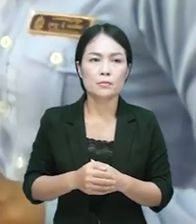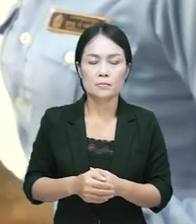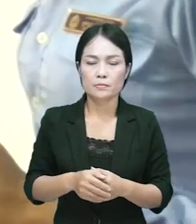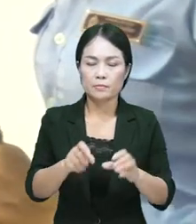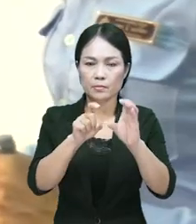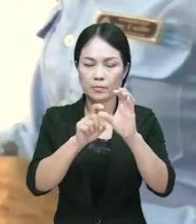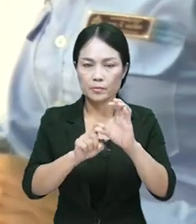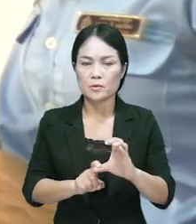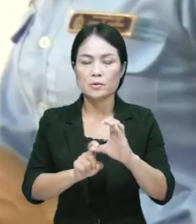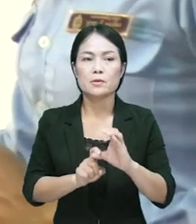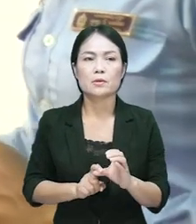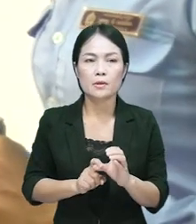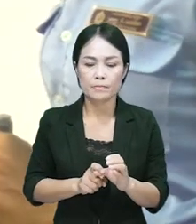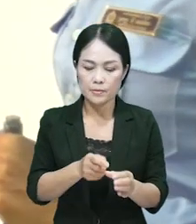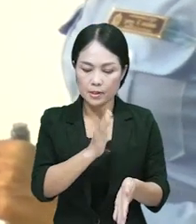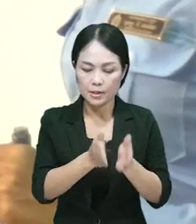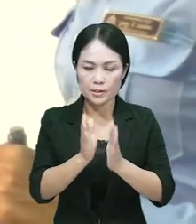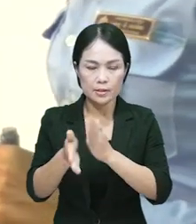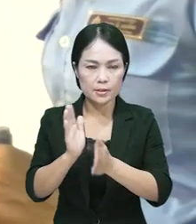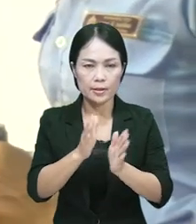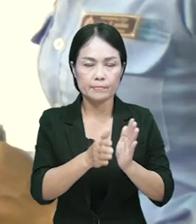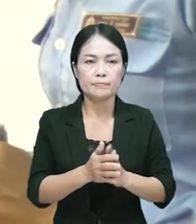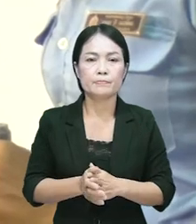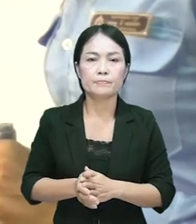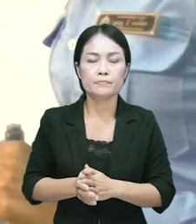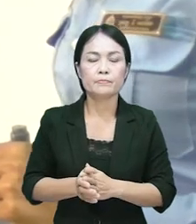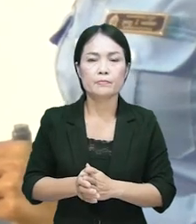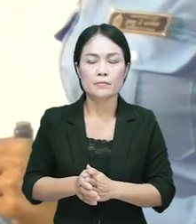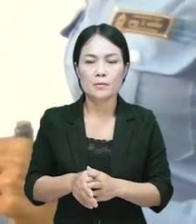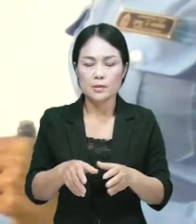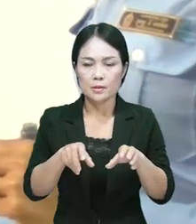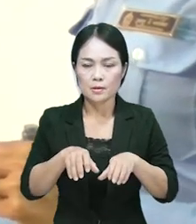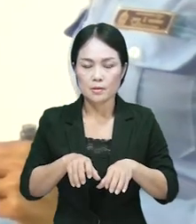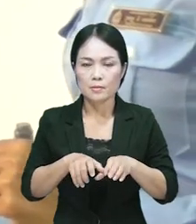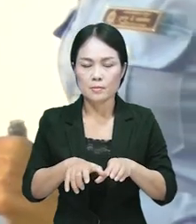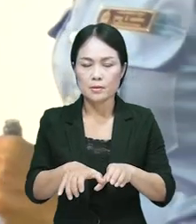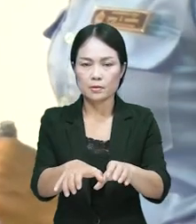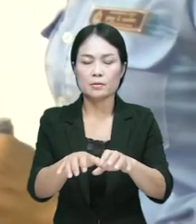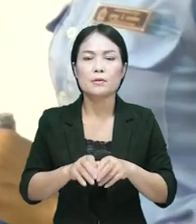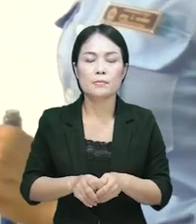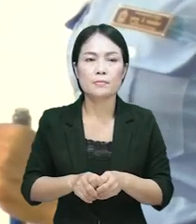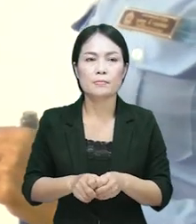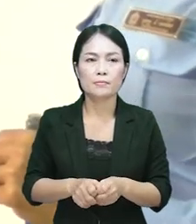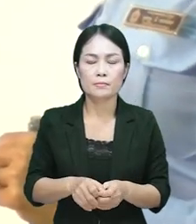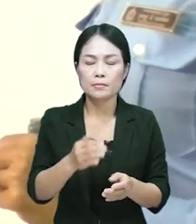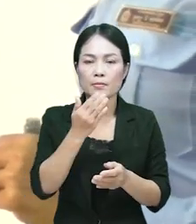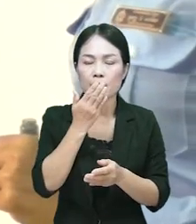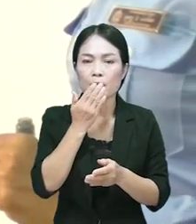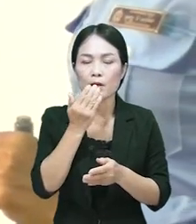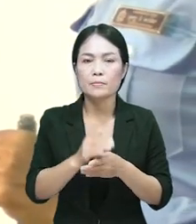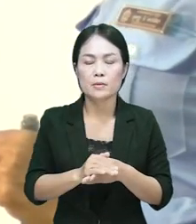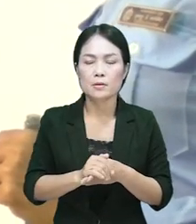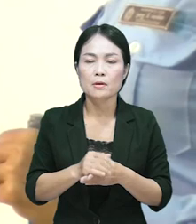រចិញ្ច្រាំភួរលិតក